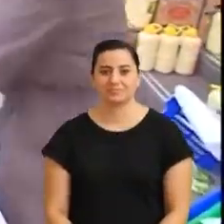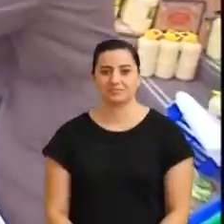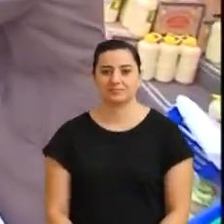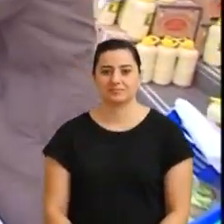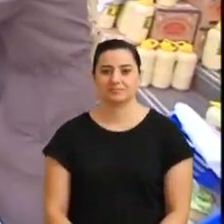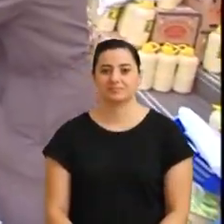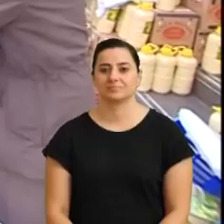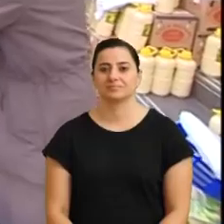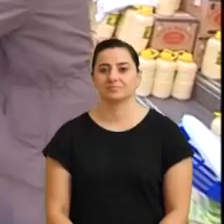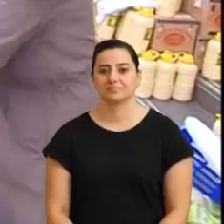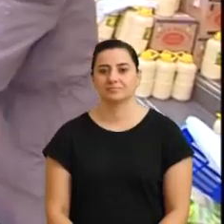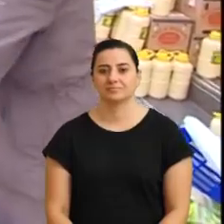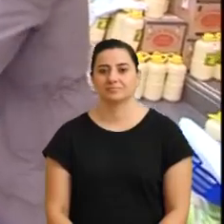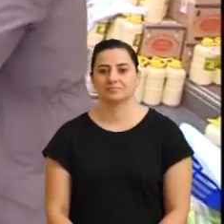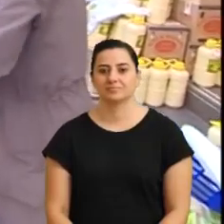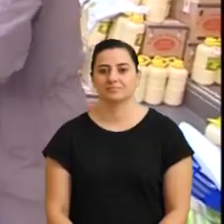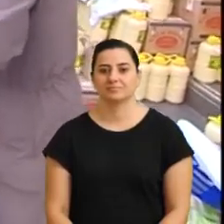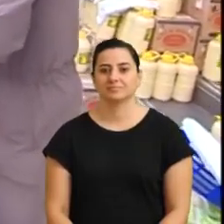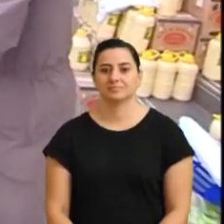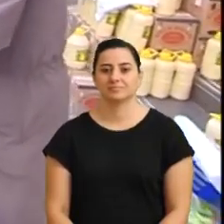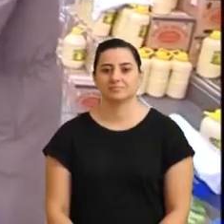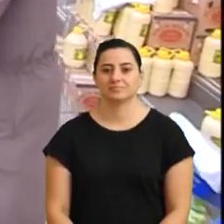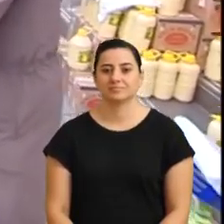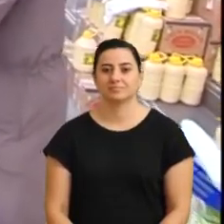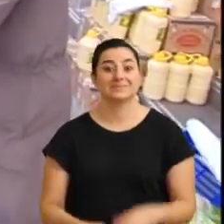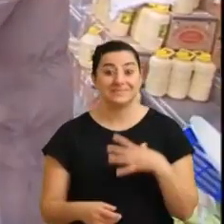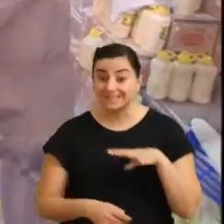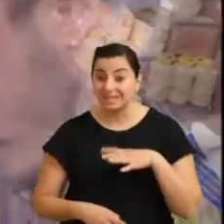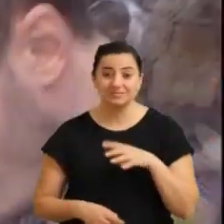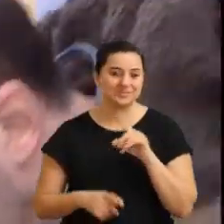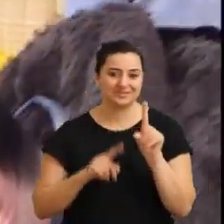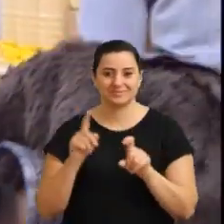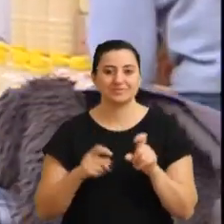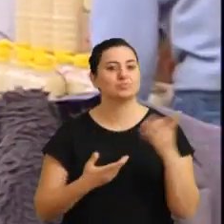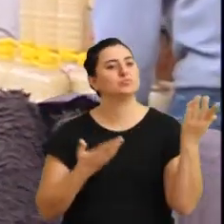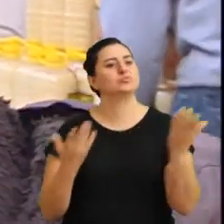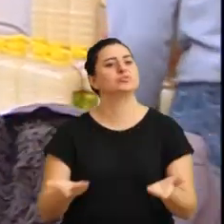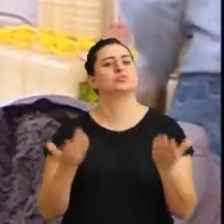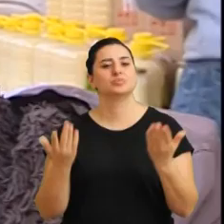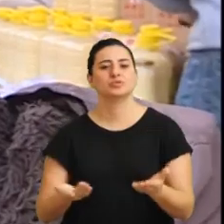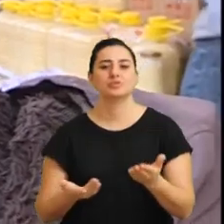buyurun. Bu da 3 lira, buyurun, buyurun. Evet